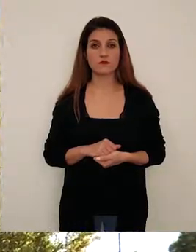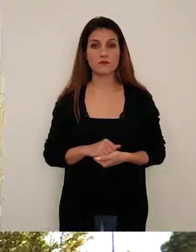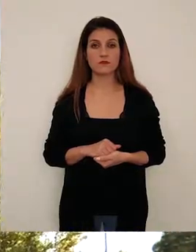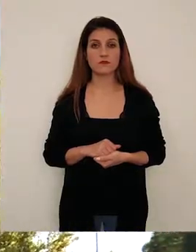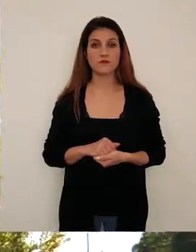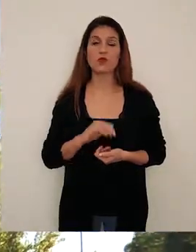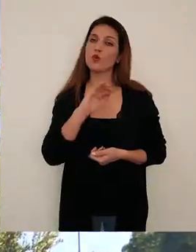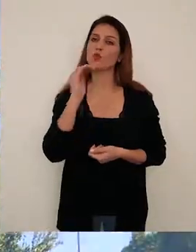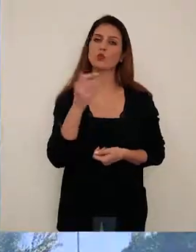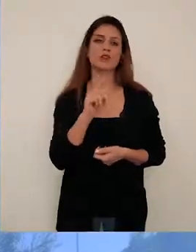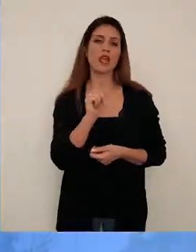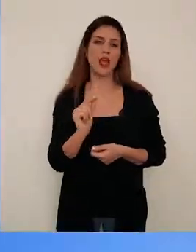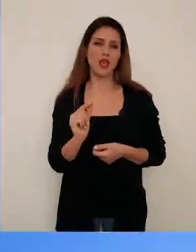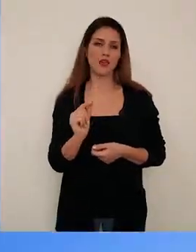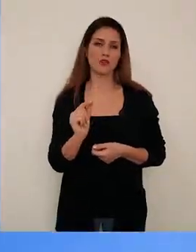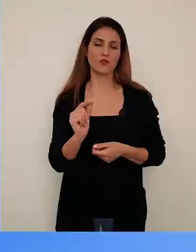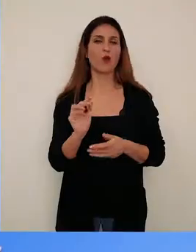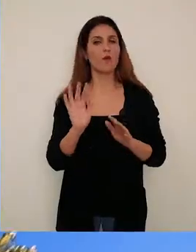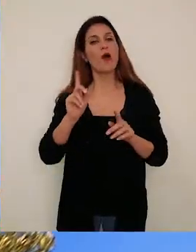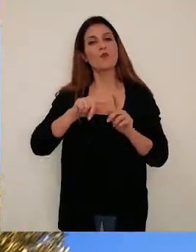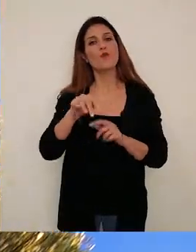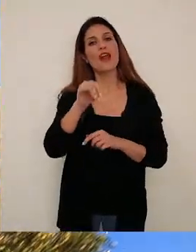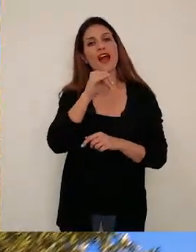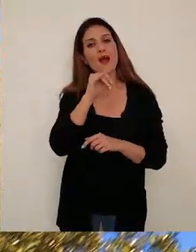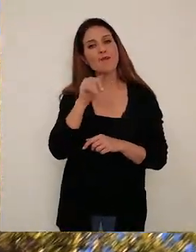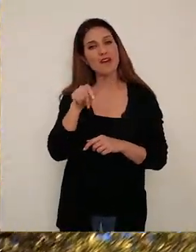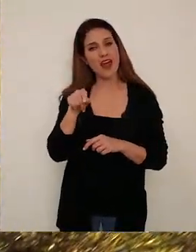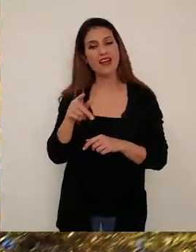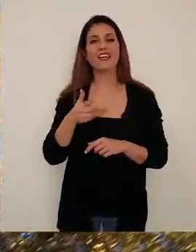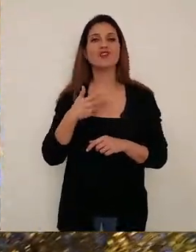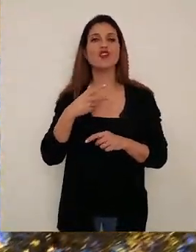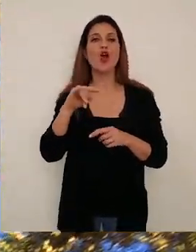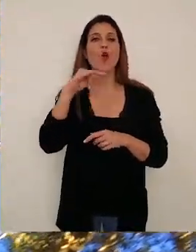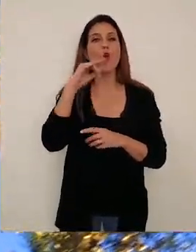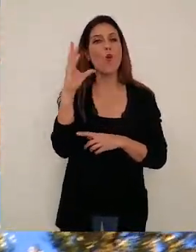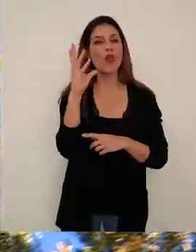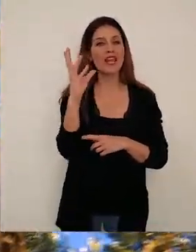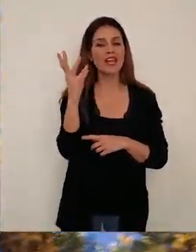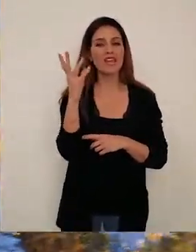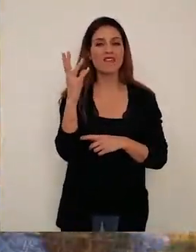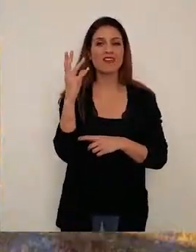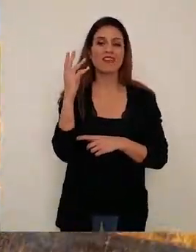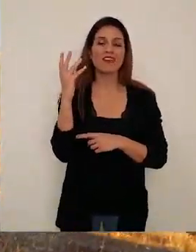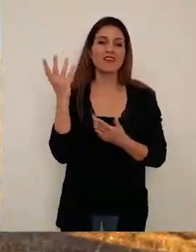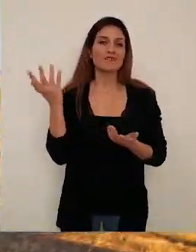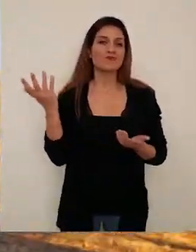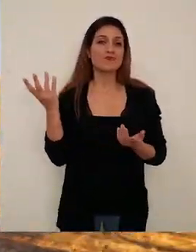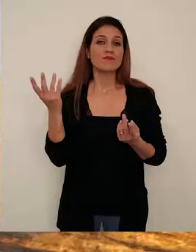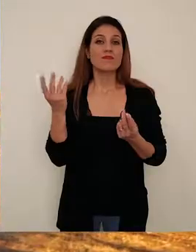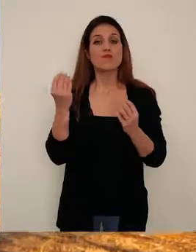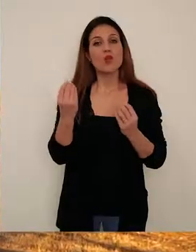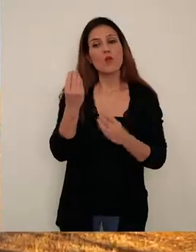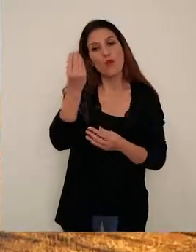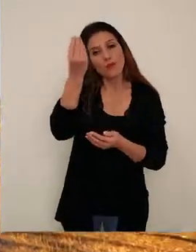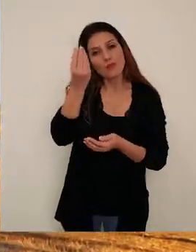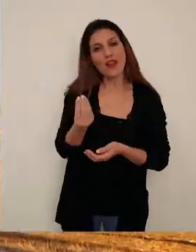Come tutto il Salento, anche Caprarica conserva degli ulivi secolari, maestose presenze senza tempo, guardiani del territorio e